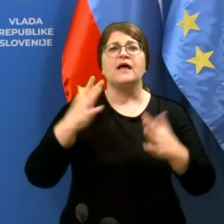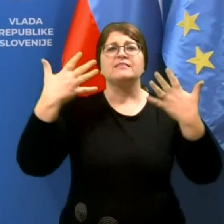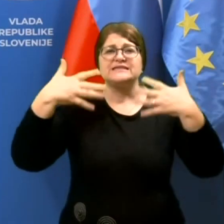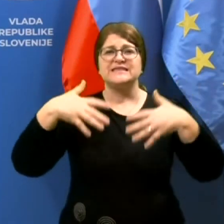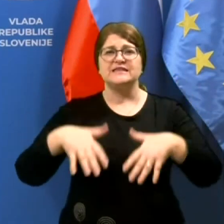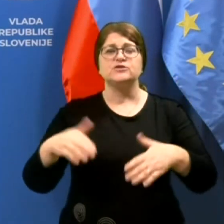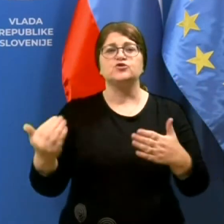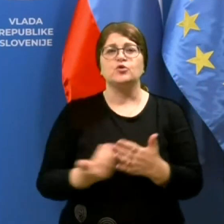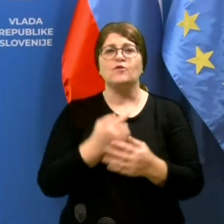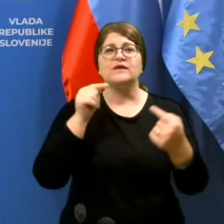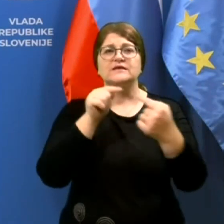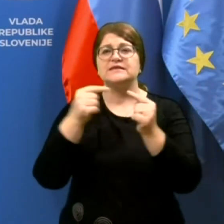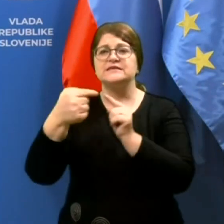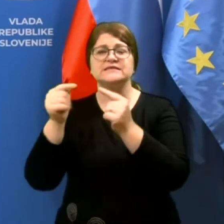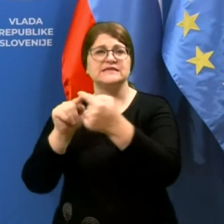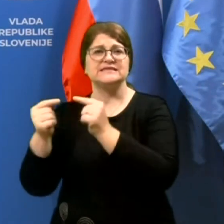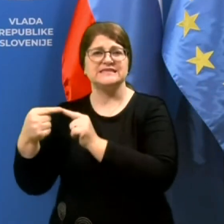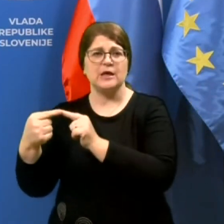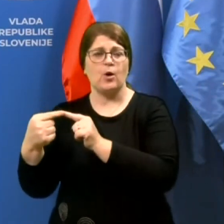sredah pa po novem dostavljam